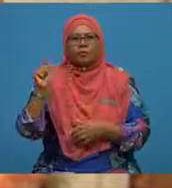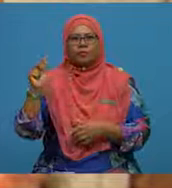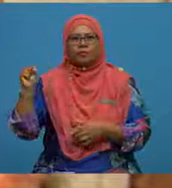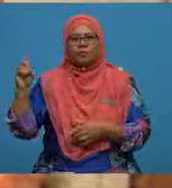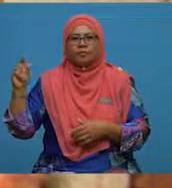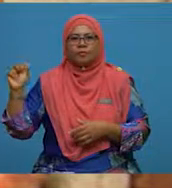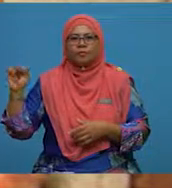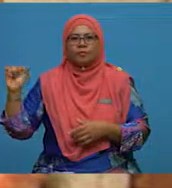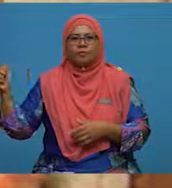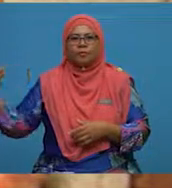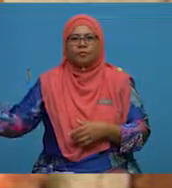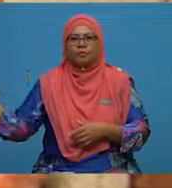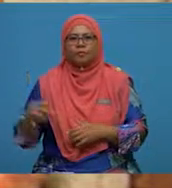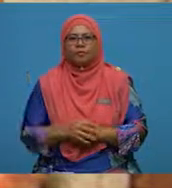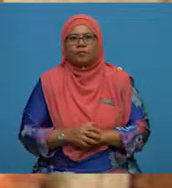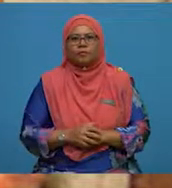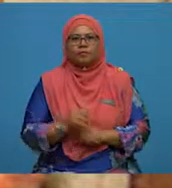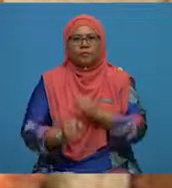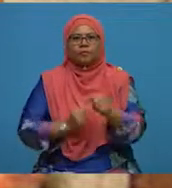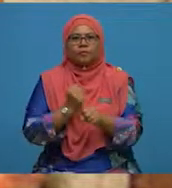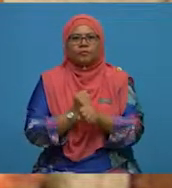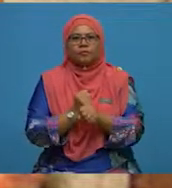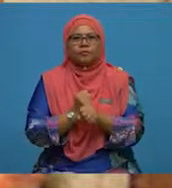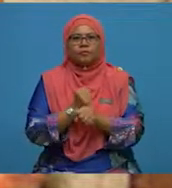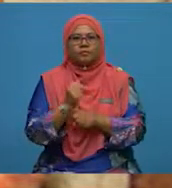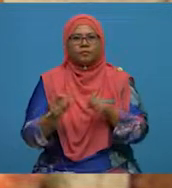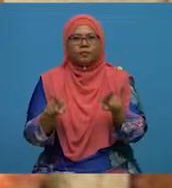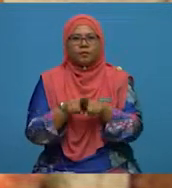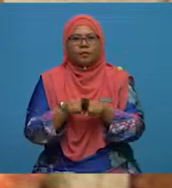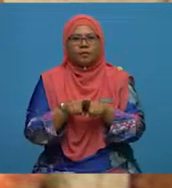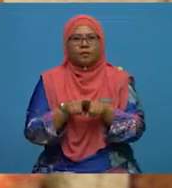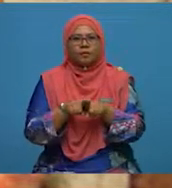September 1807, iaitu pada tahun yang sama.